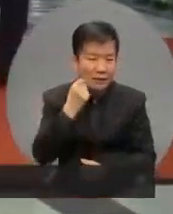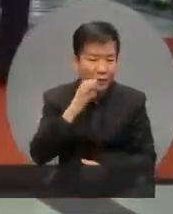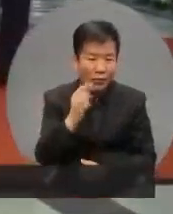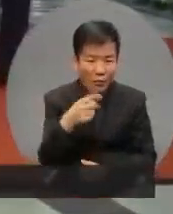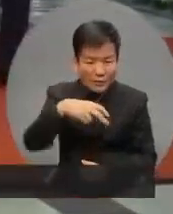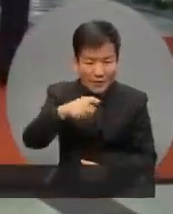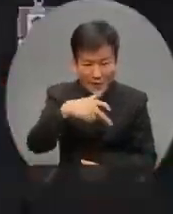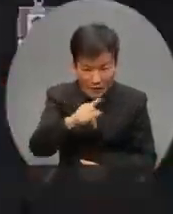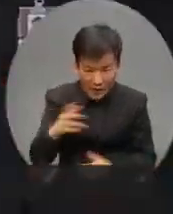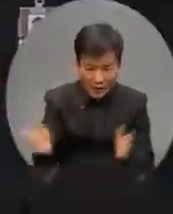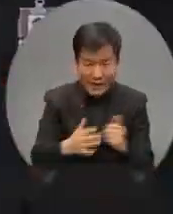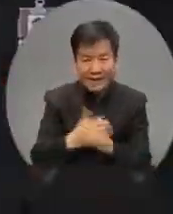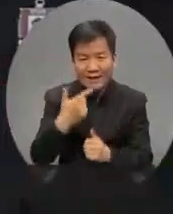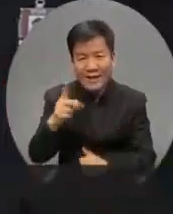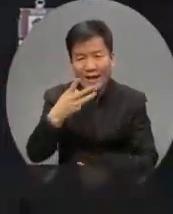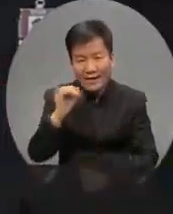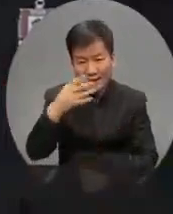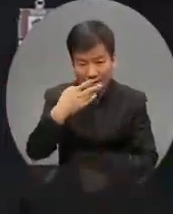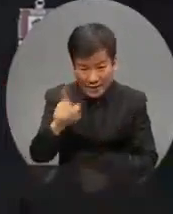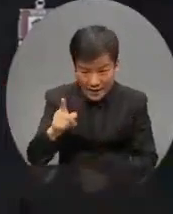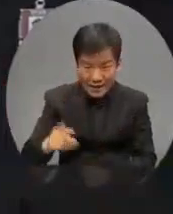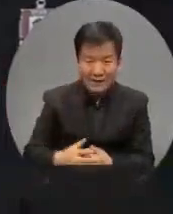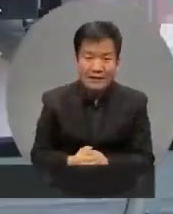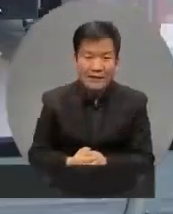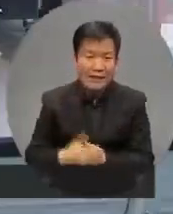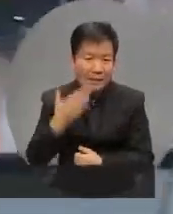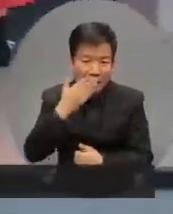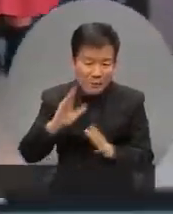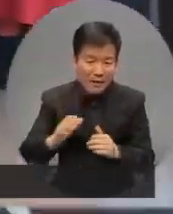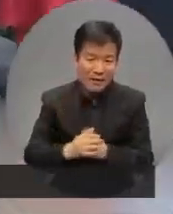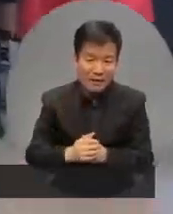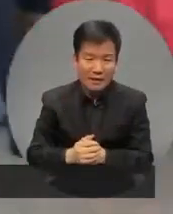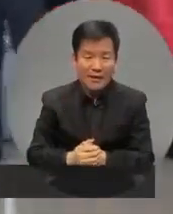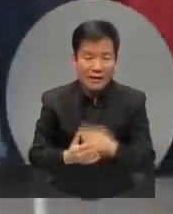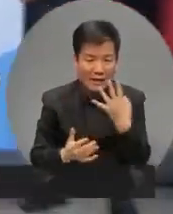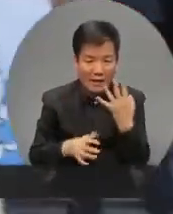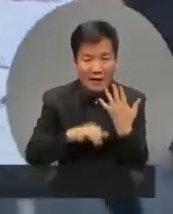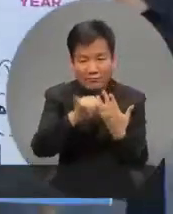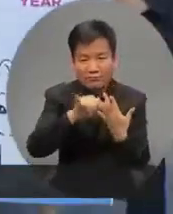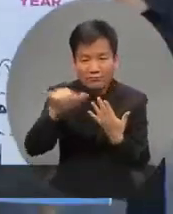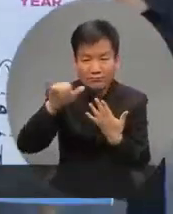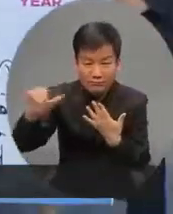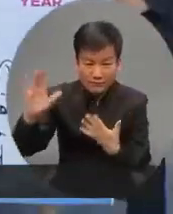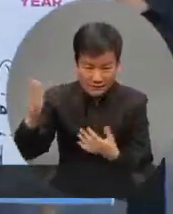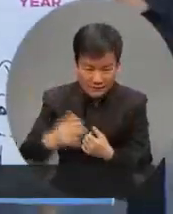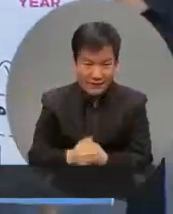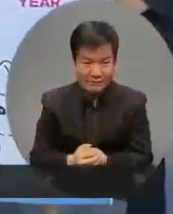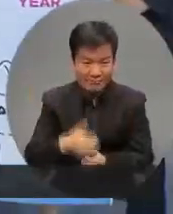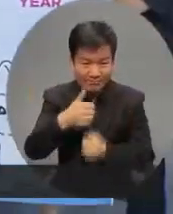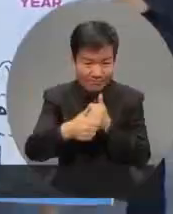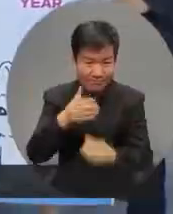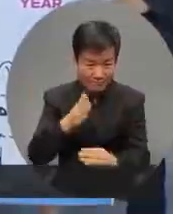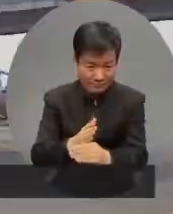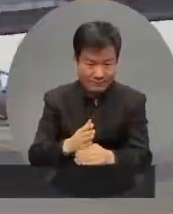오사카와 나리타, 대만 타이베이에 이어 필리핀 클라까지 4개 노선을 띄우며 맞불을